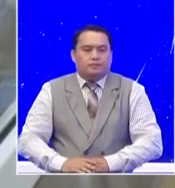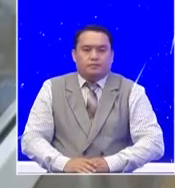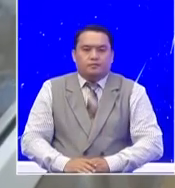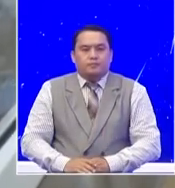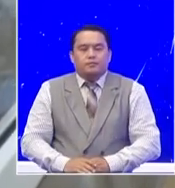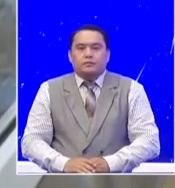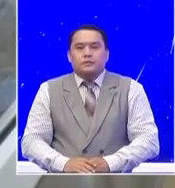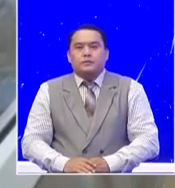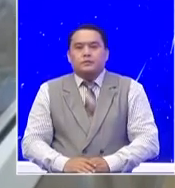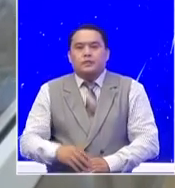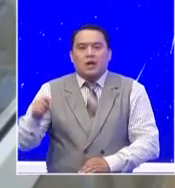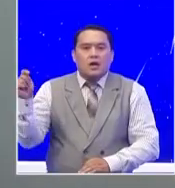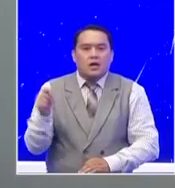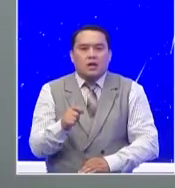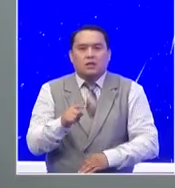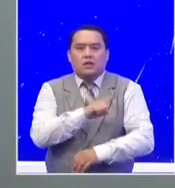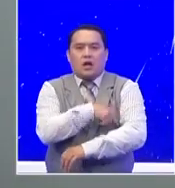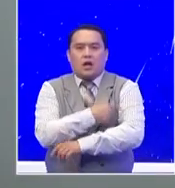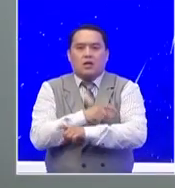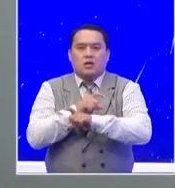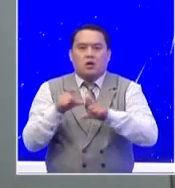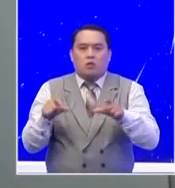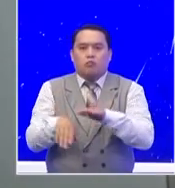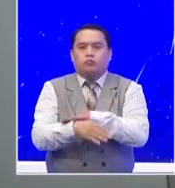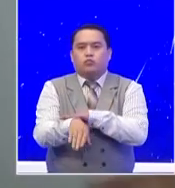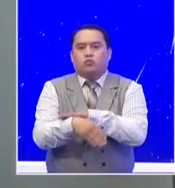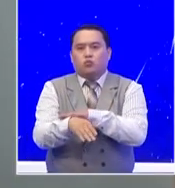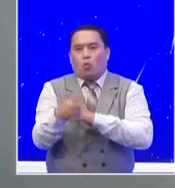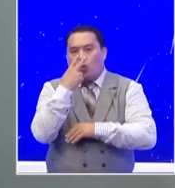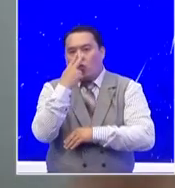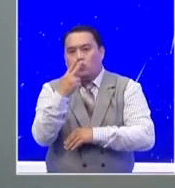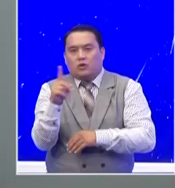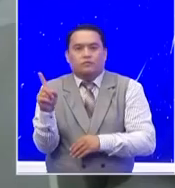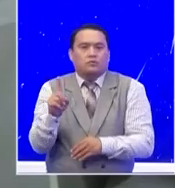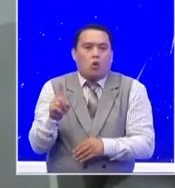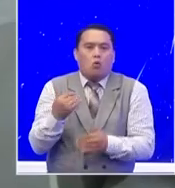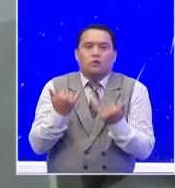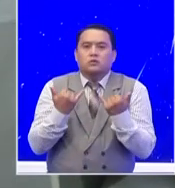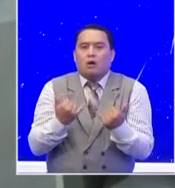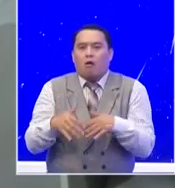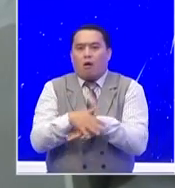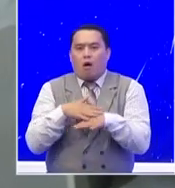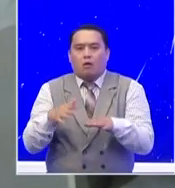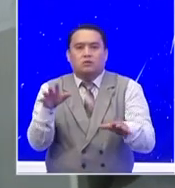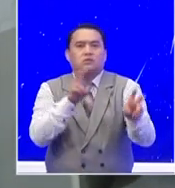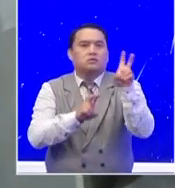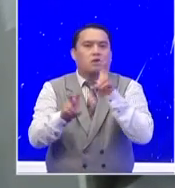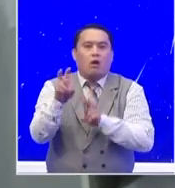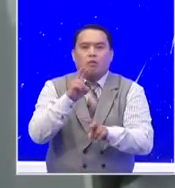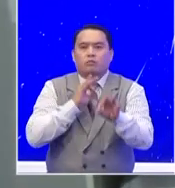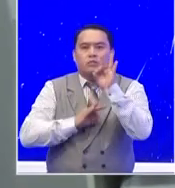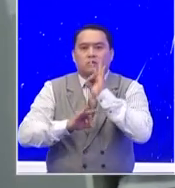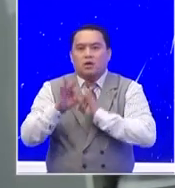жағдай керісінше, кіргенінақ дәріхана сөрелерінің босап қалғаны байқалады. Дәл қазіргі шақта халық сабылып іздеп жүрген